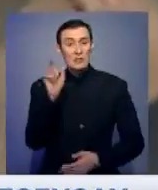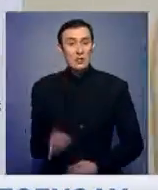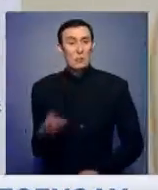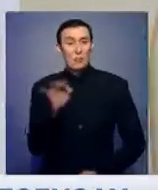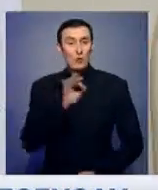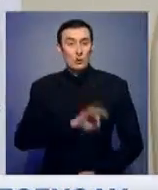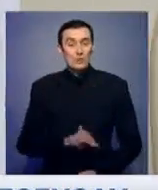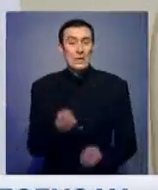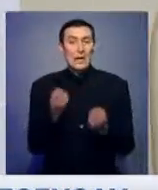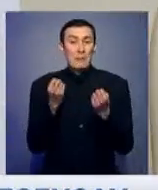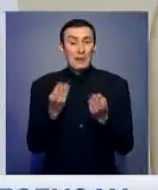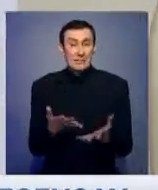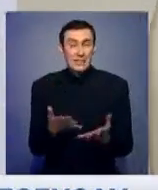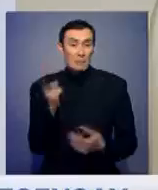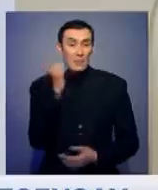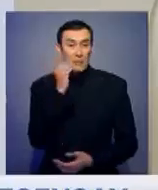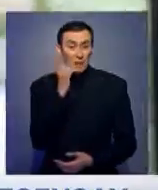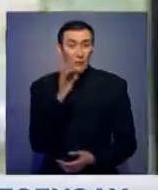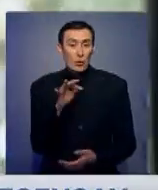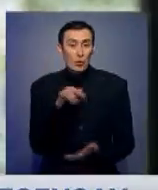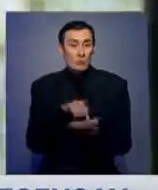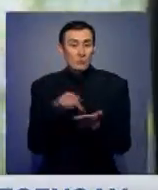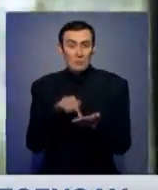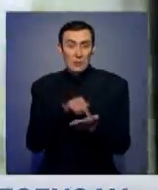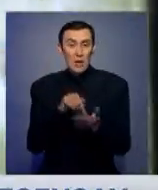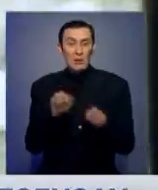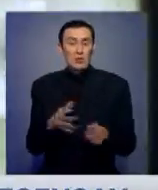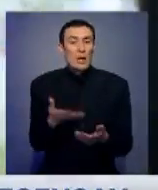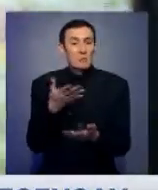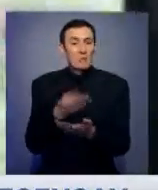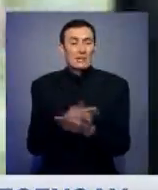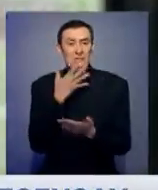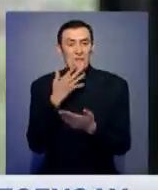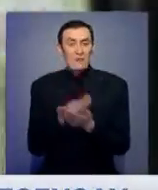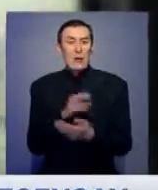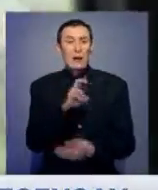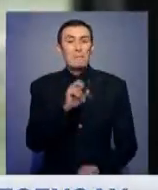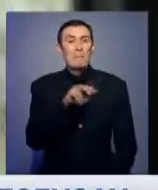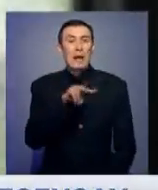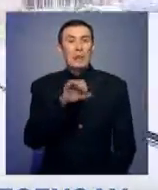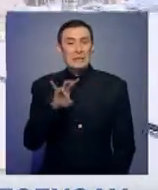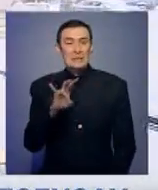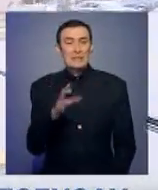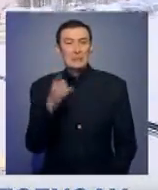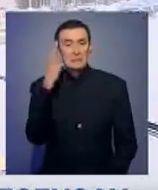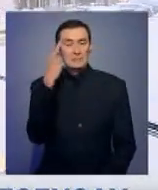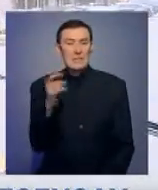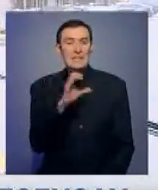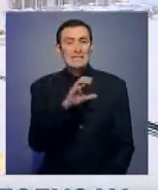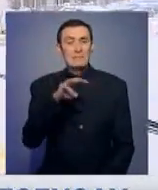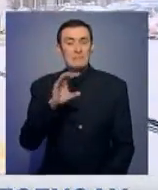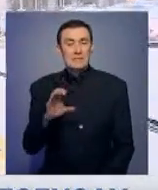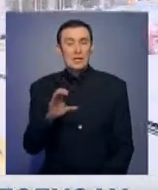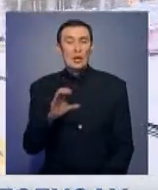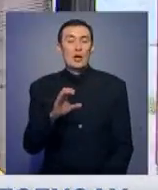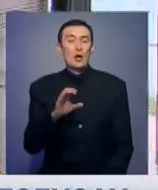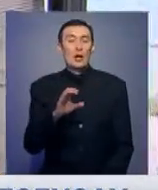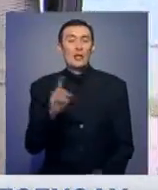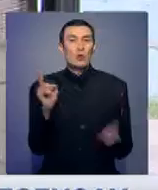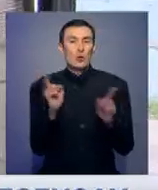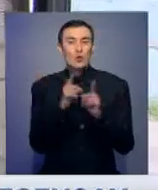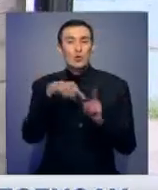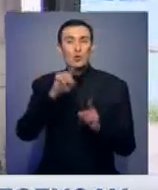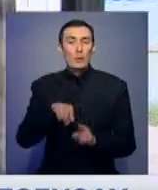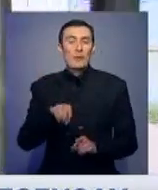пользуется простейшим мобильным телефоном, то он сможет оплатить проезд со своего баланса, отправив СМС с кодом автобуса на короткий